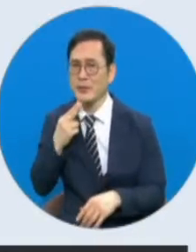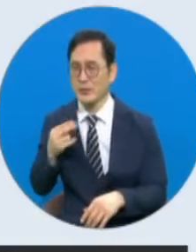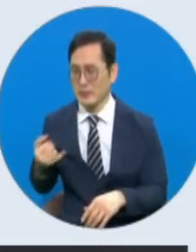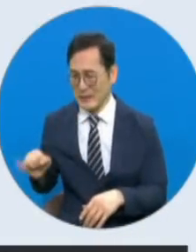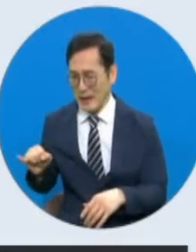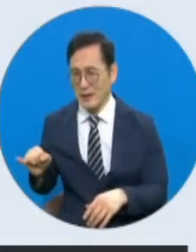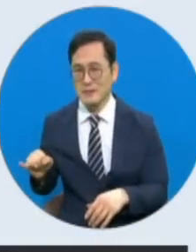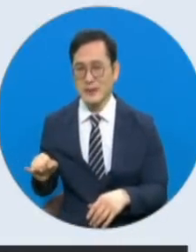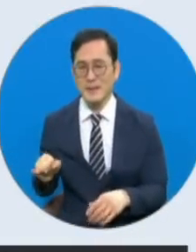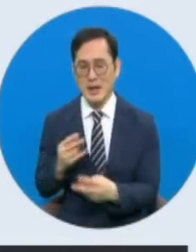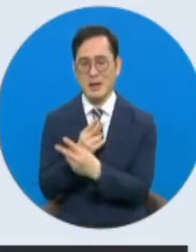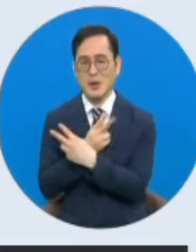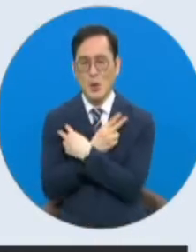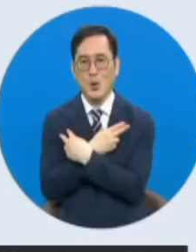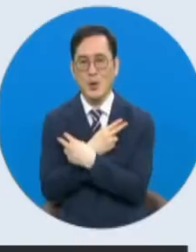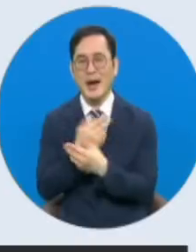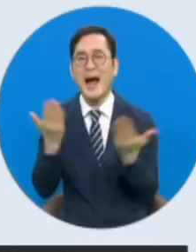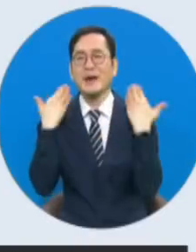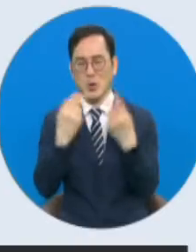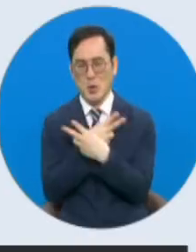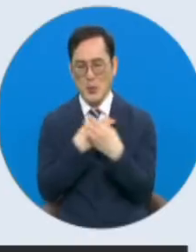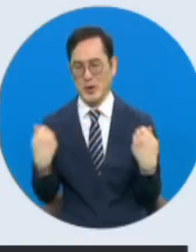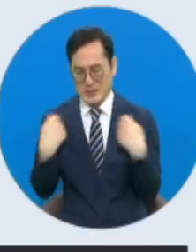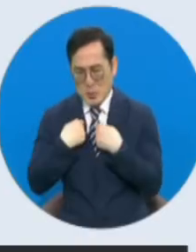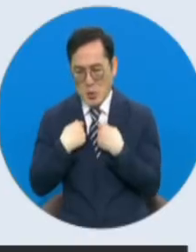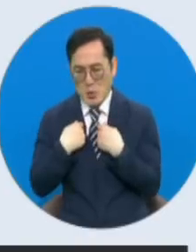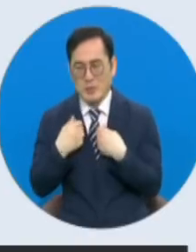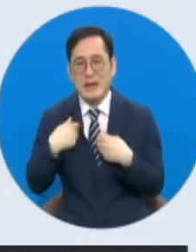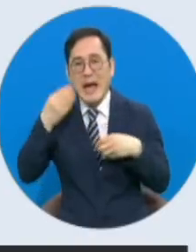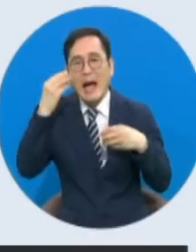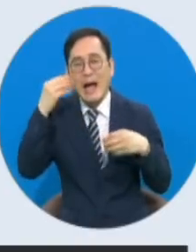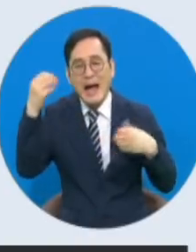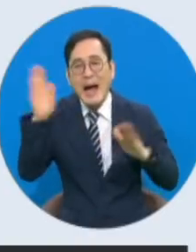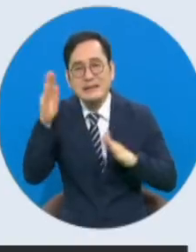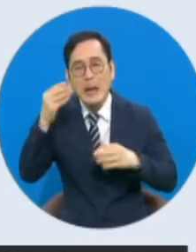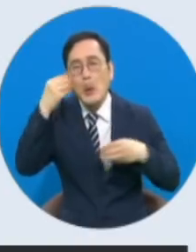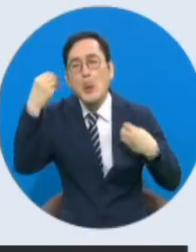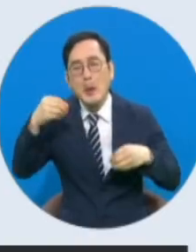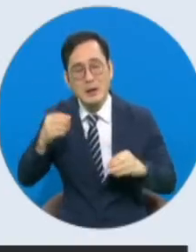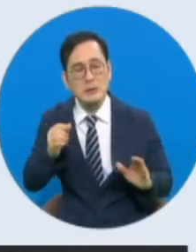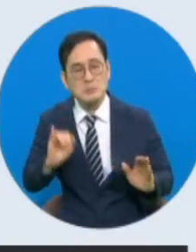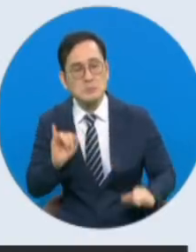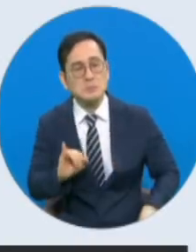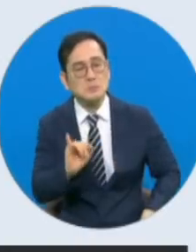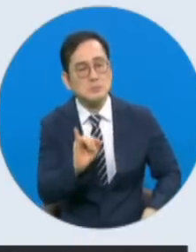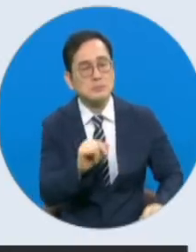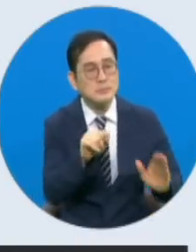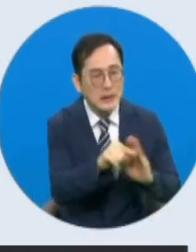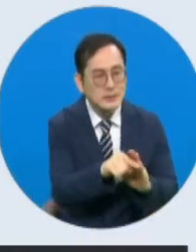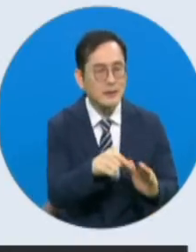교사를 살해한 거예요 교사도 또래 20대였죠 다음날 시신을 회수한 후 유기화는 끔찍한 범행을 저지릅니다